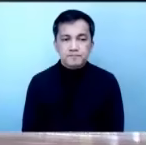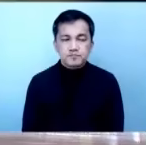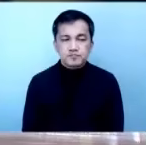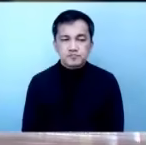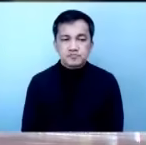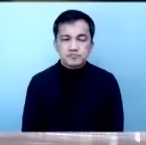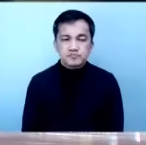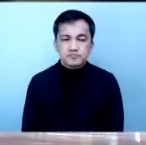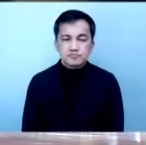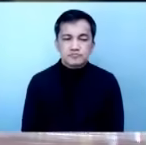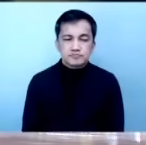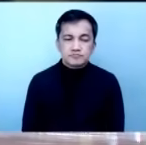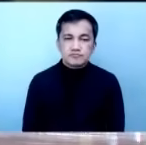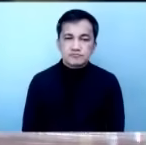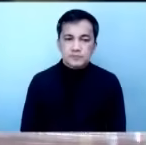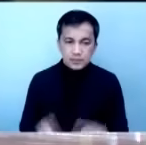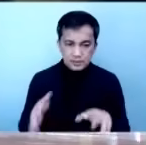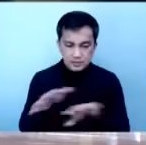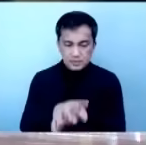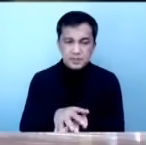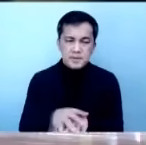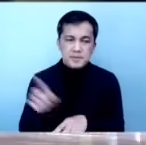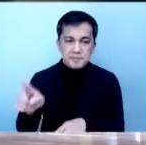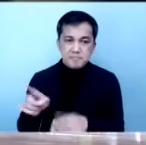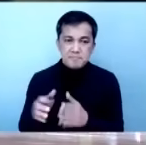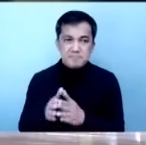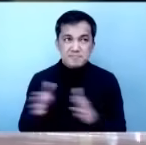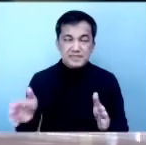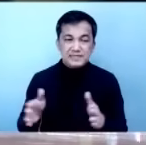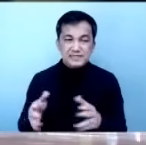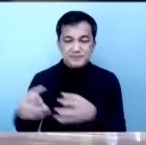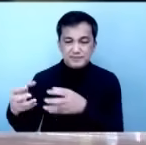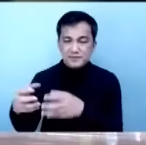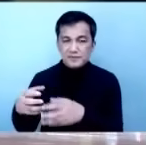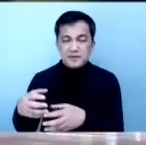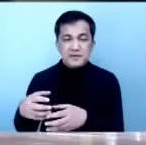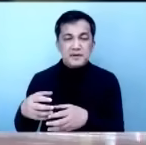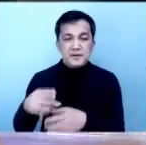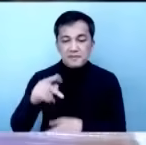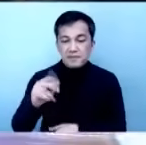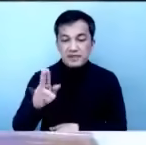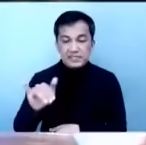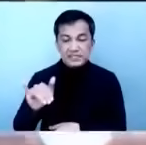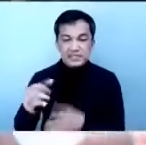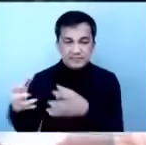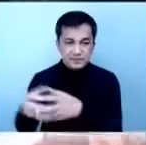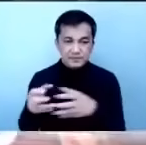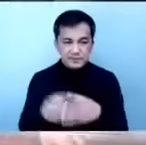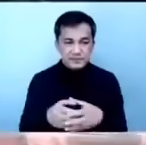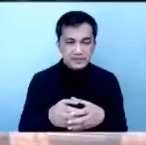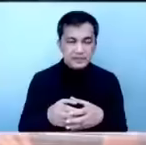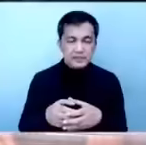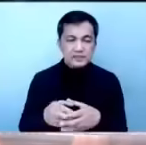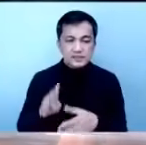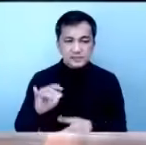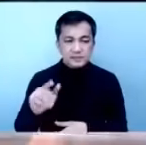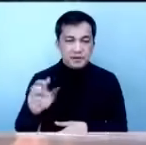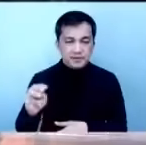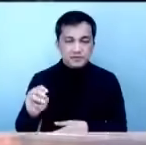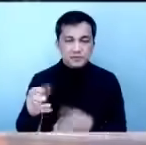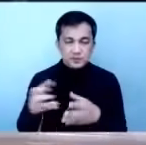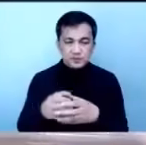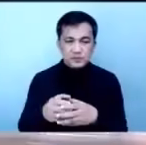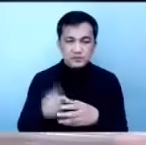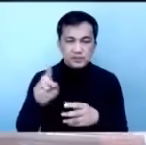nagsanib pwersa ang apat na pinakamalalaking partido sa barm para buuin ang isang koalisyon paghahanda nila yyan bago ang